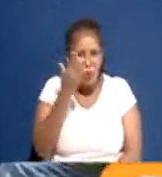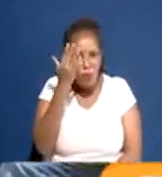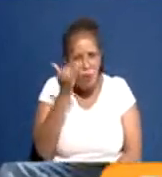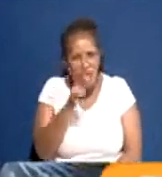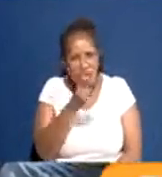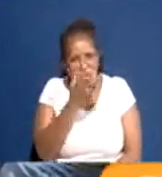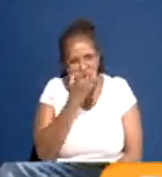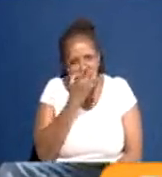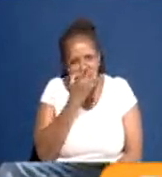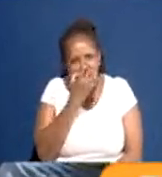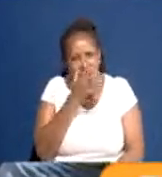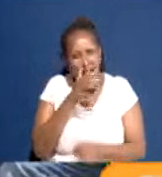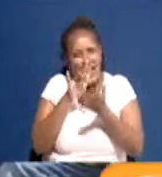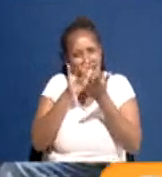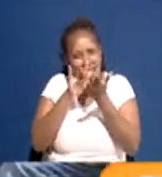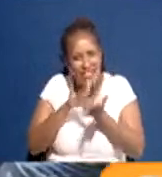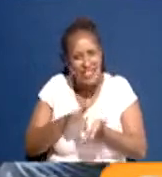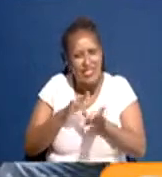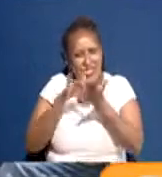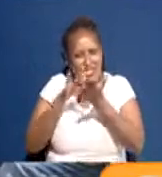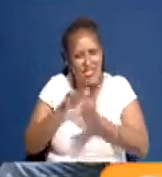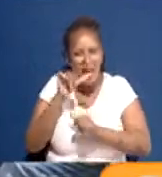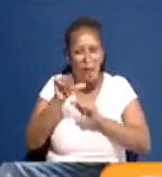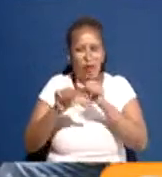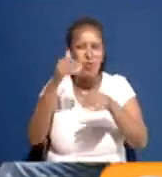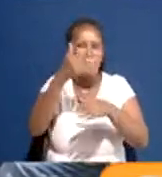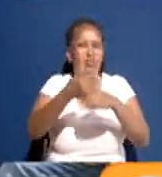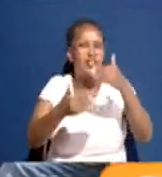anasukuma sana mambo ya ujenzi wa manyumba.